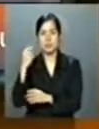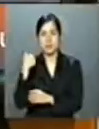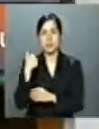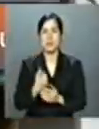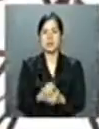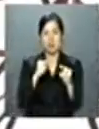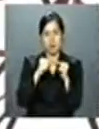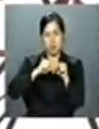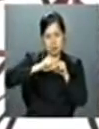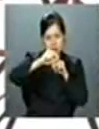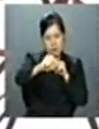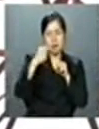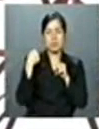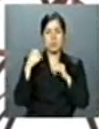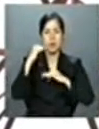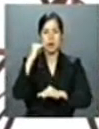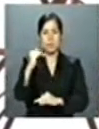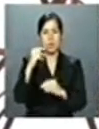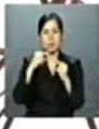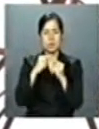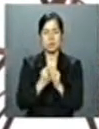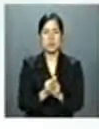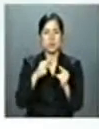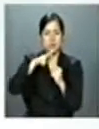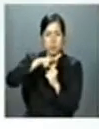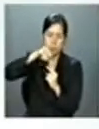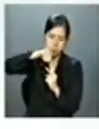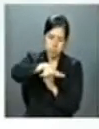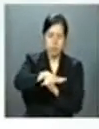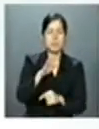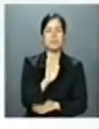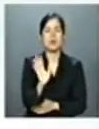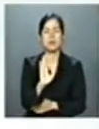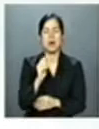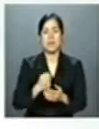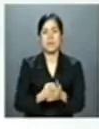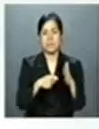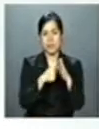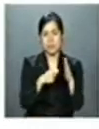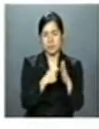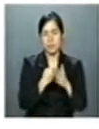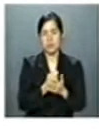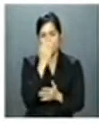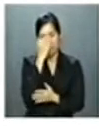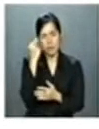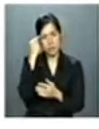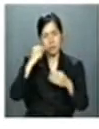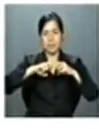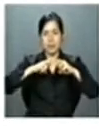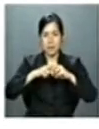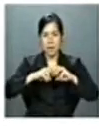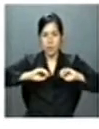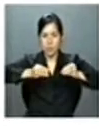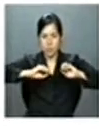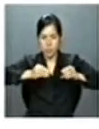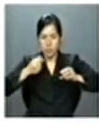ยะการกระจายเสียงไว้ในแผนที่กสทช.จะประกาศใช้โดยมั่นใจว่าจะไม่เกิดปัญหาคลื่นซากรบกวนกันเหมือนปัจจุบันซึ่งบางส